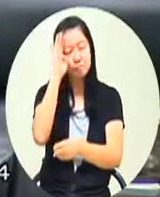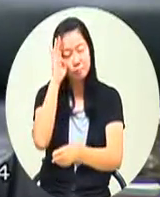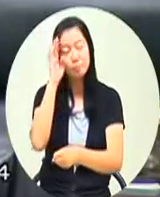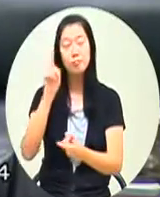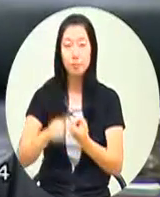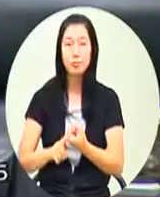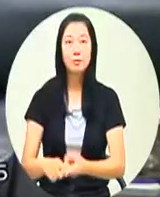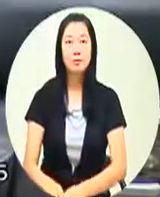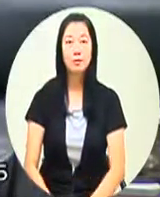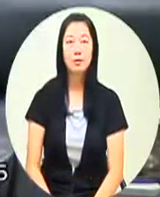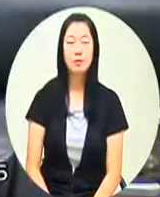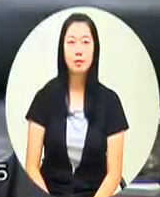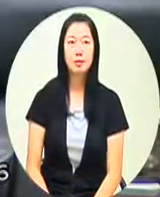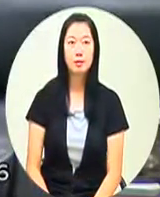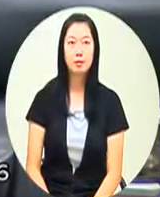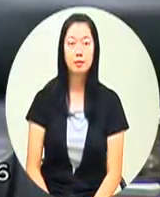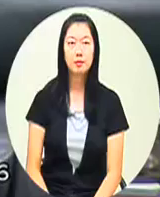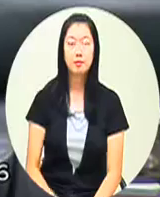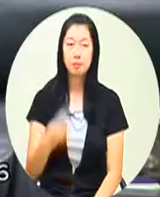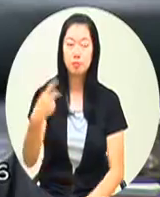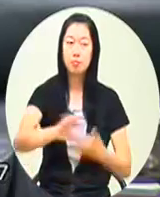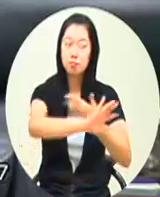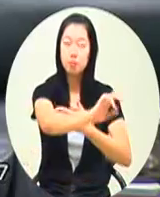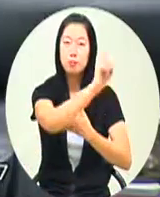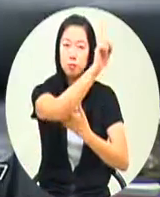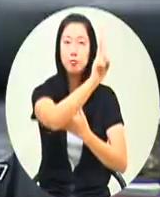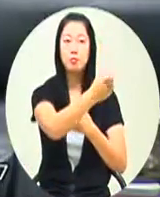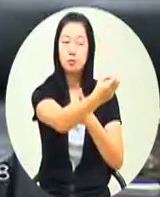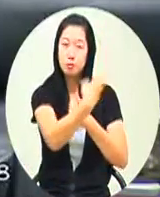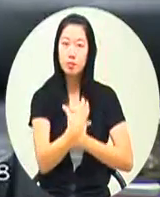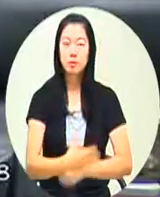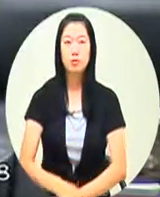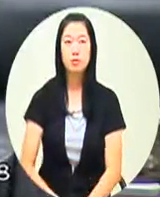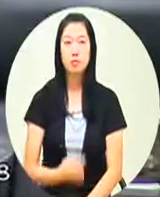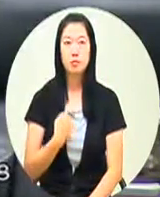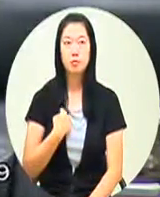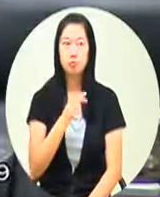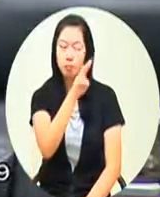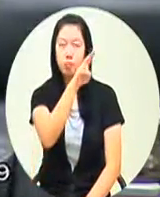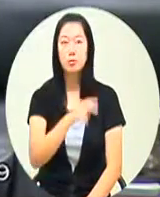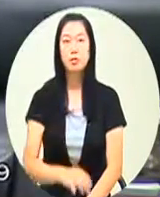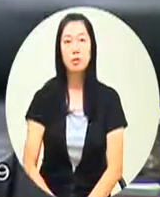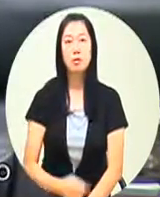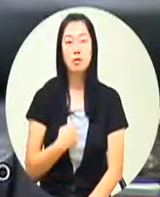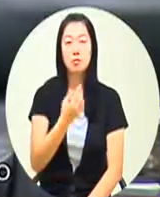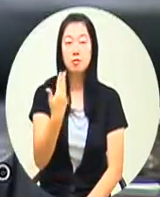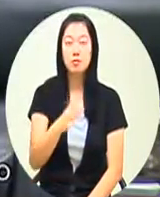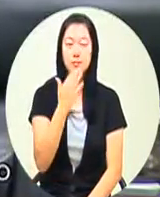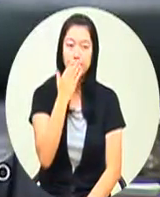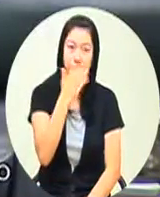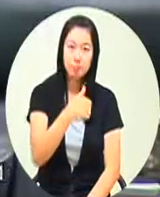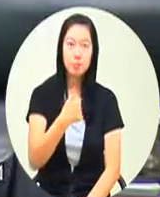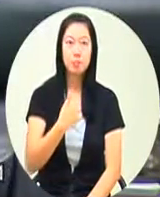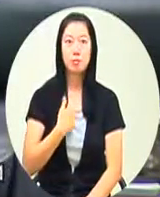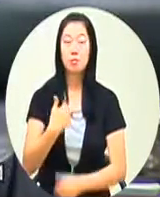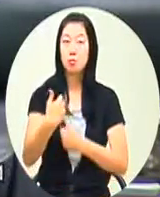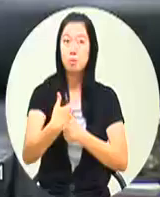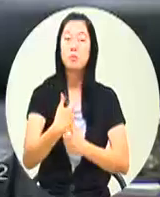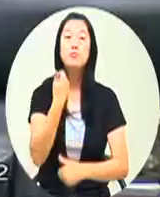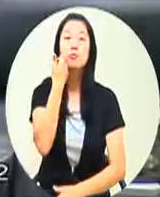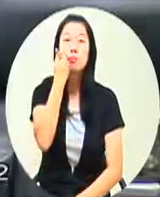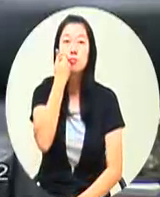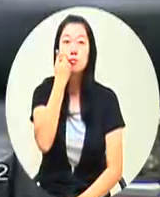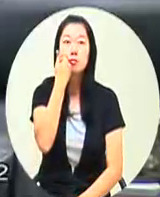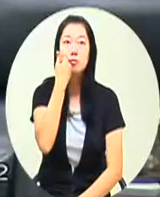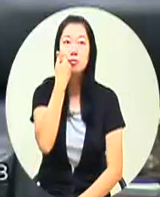那当然也有一个人来跟我讲，其实我也看了他的面子，你可以私下来问我，我是看谁的面子。